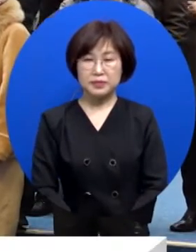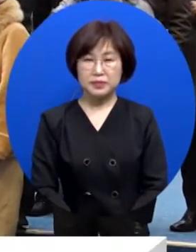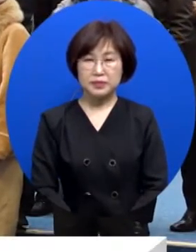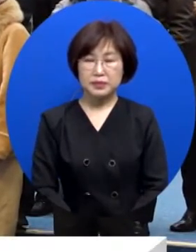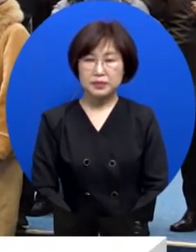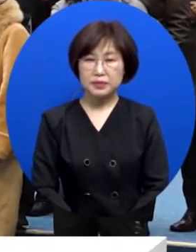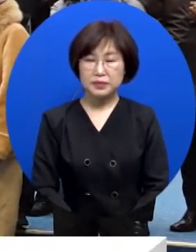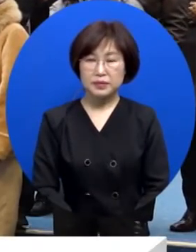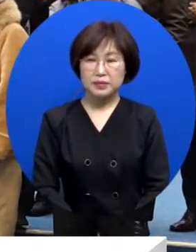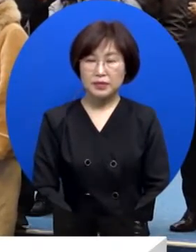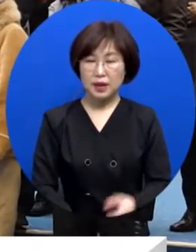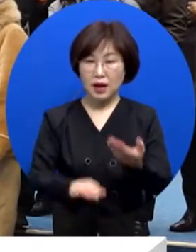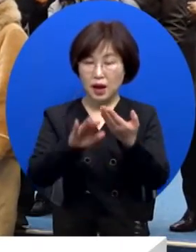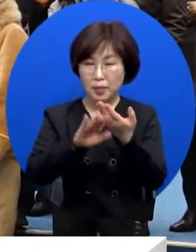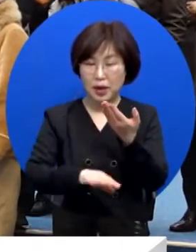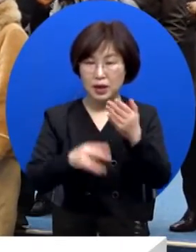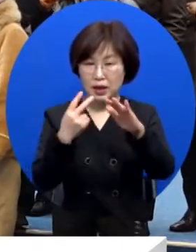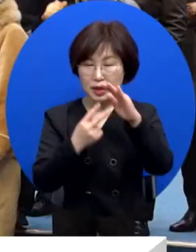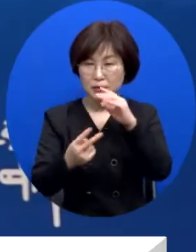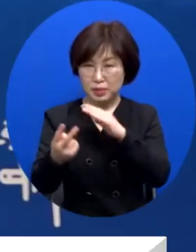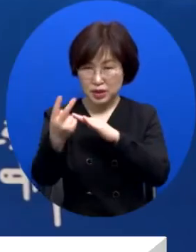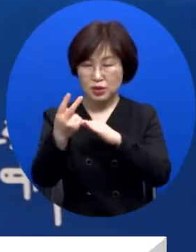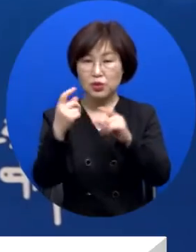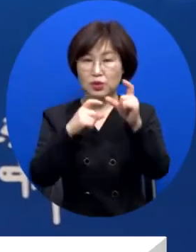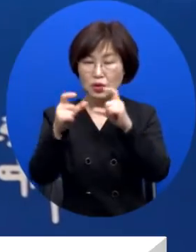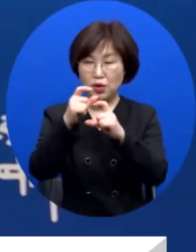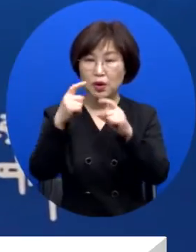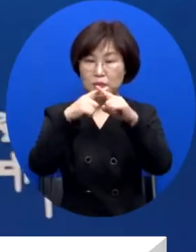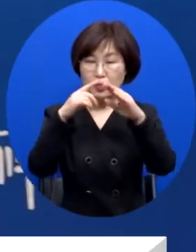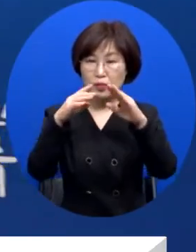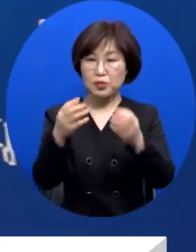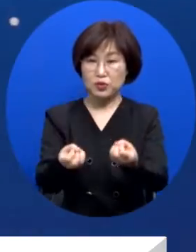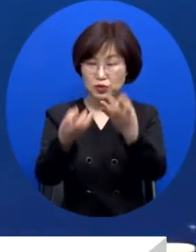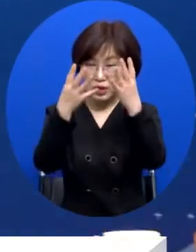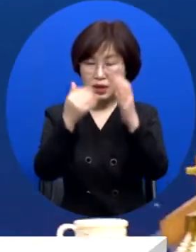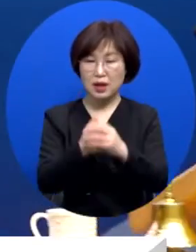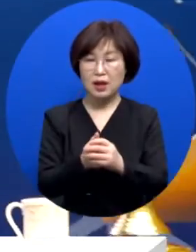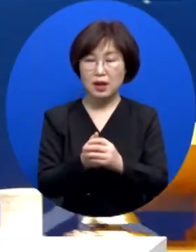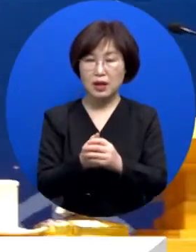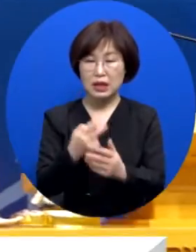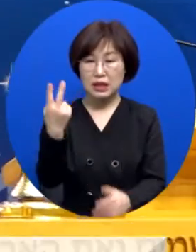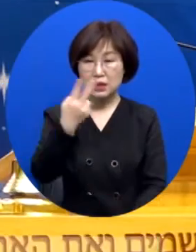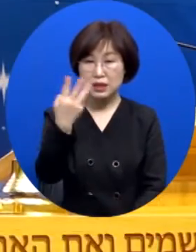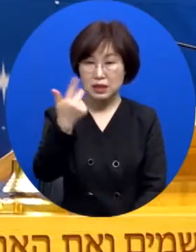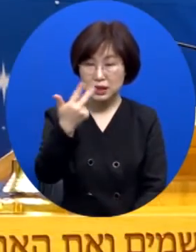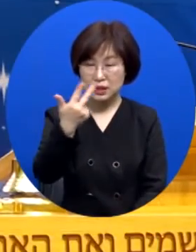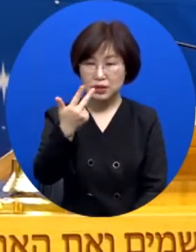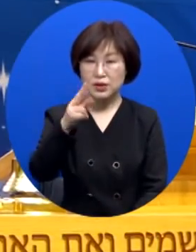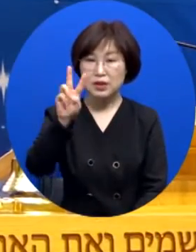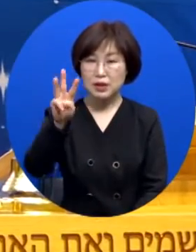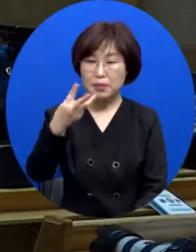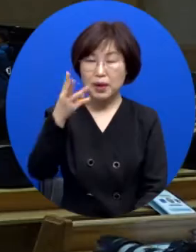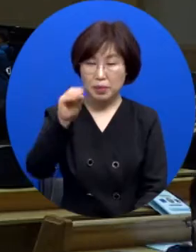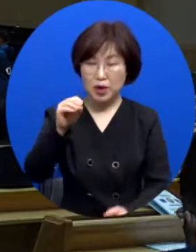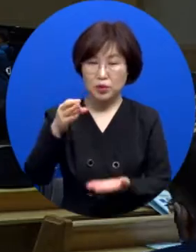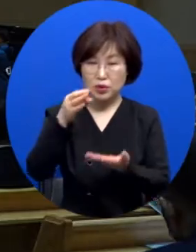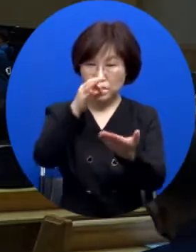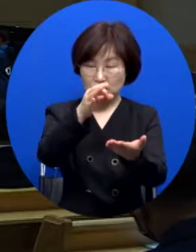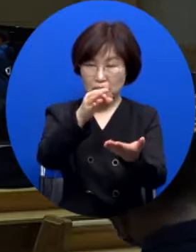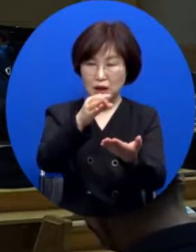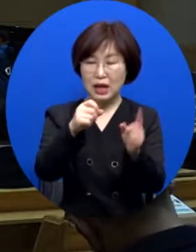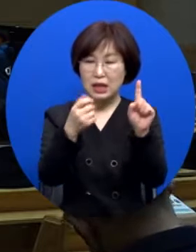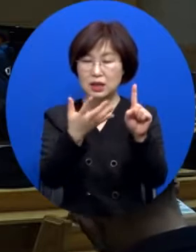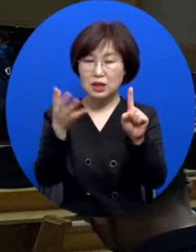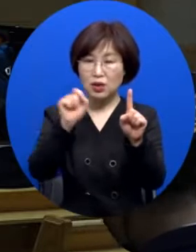서원경 교회는 하반기 비전 더함 축제에서 비전 나눔 선교비 7,300만 원을 전달하는 것을 비롯해 총